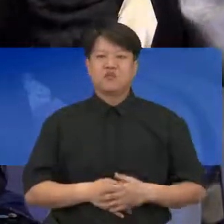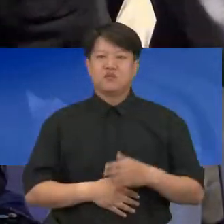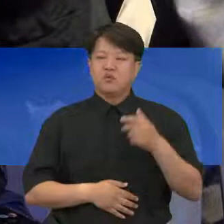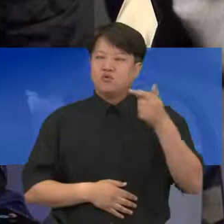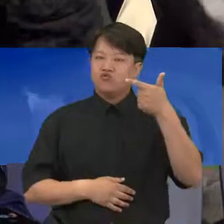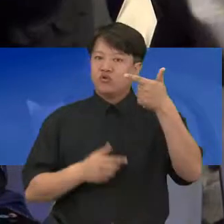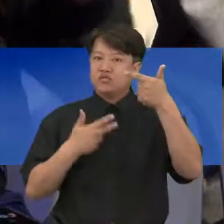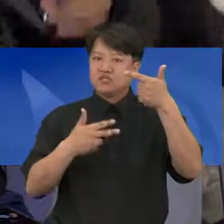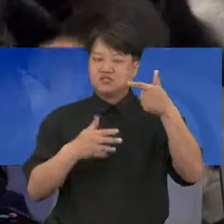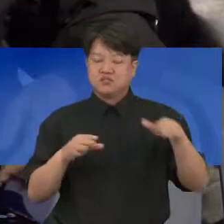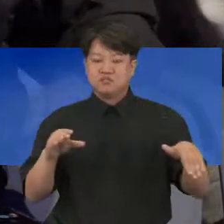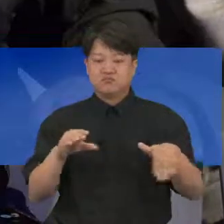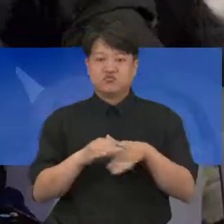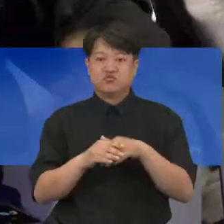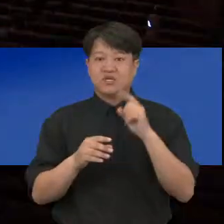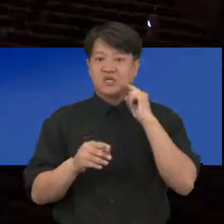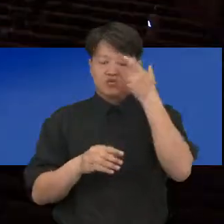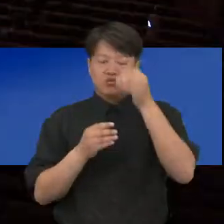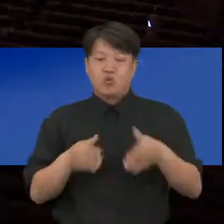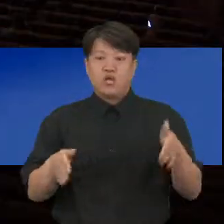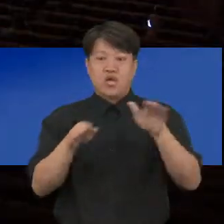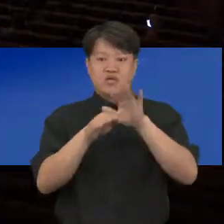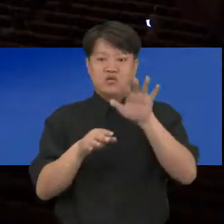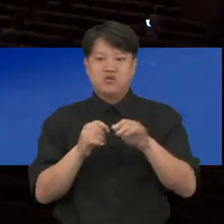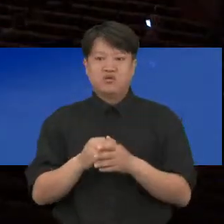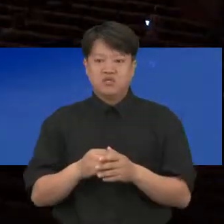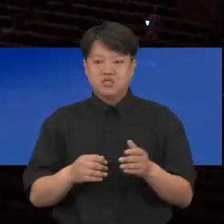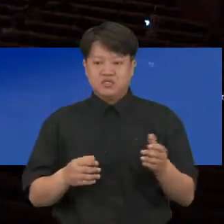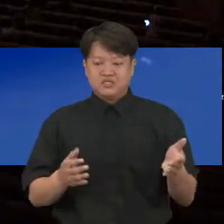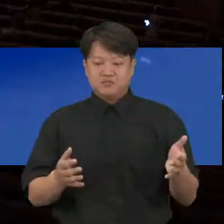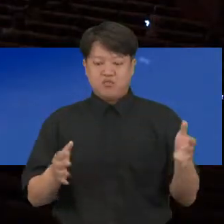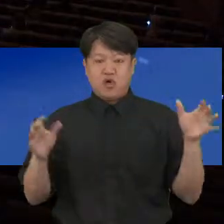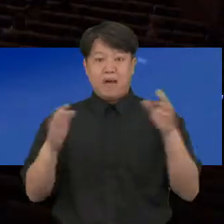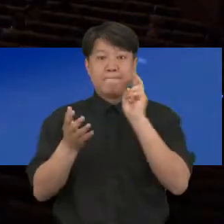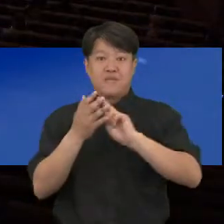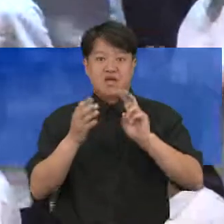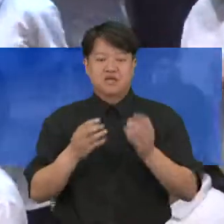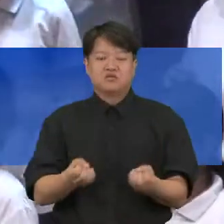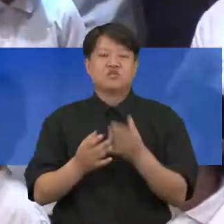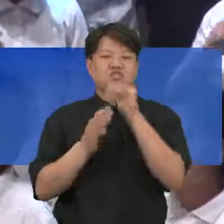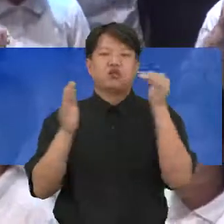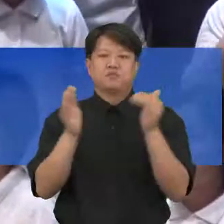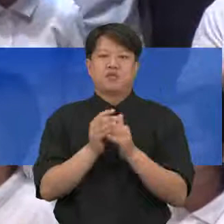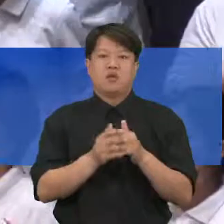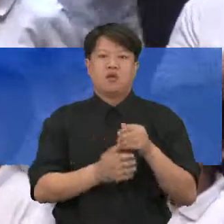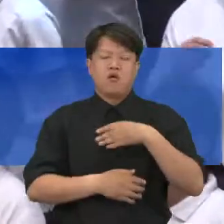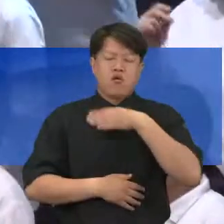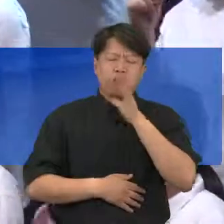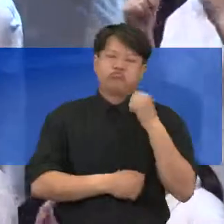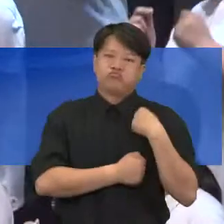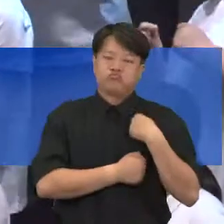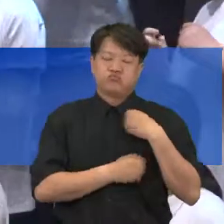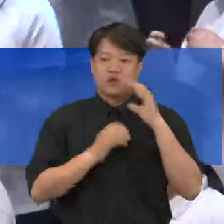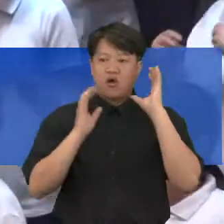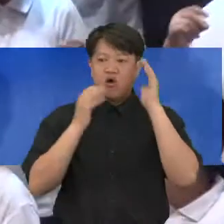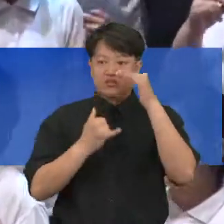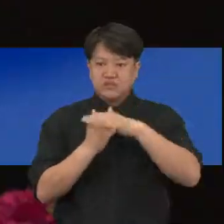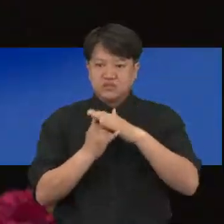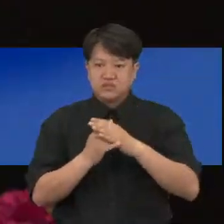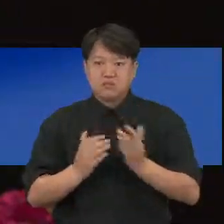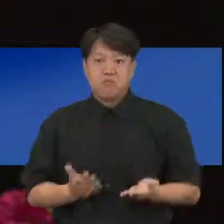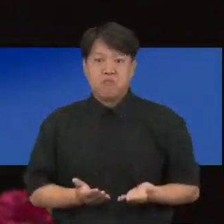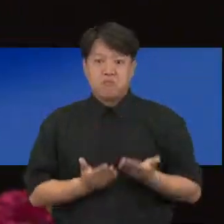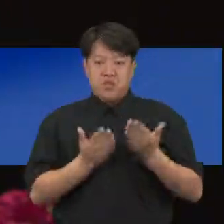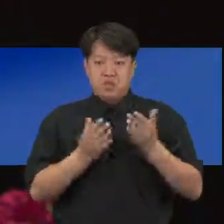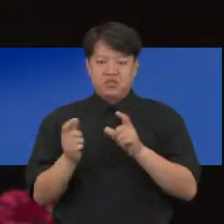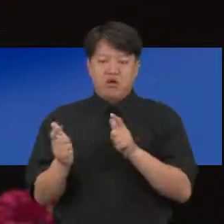또 7일 문화예술회관에서는 시민 화합 합창 페스티벌이 열렸습니다. 어르신, 군인, 어린이, 봉사단체